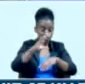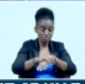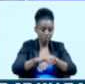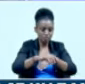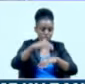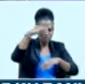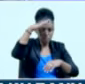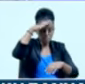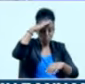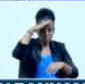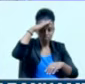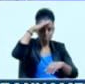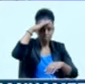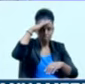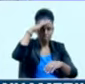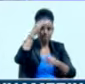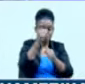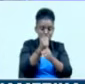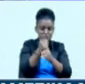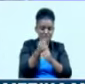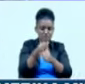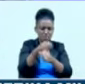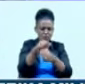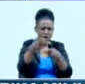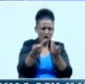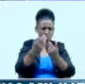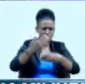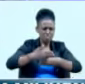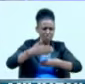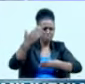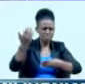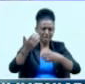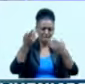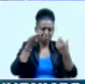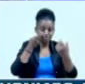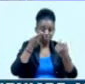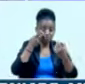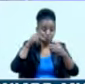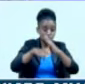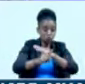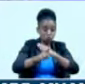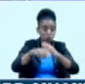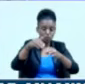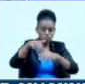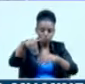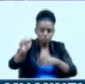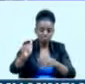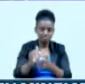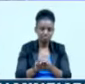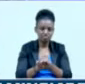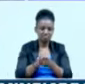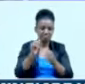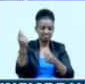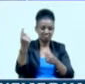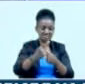ndavuga nk'abapolisi abakora muri za douane bafite aho bahurira n'abantu binjira mu gihugu n'abasohoka bashobora